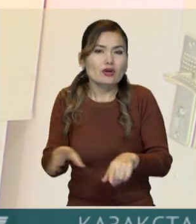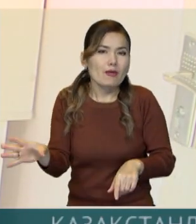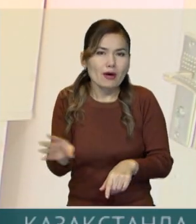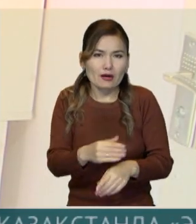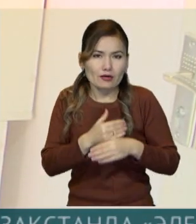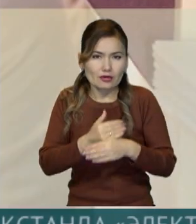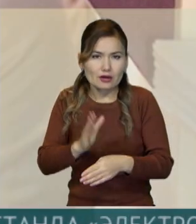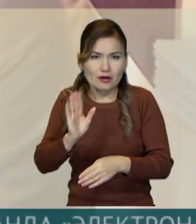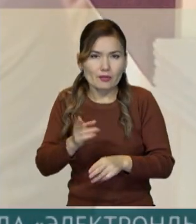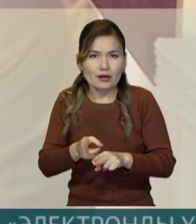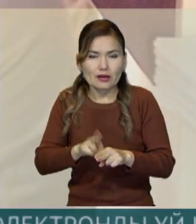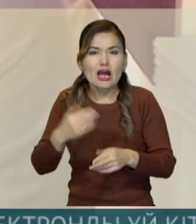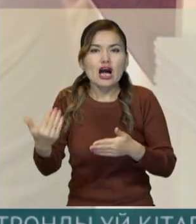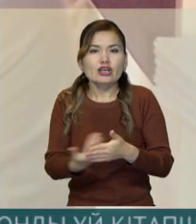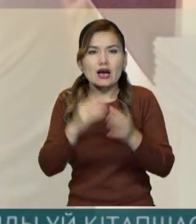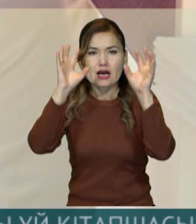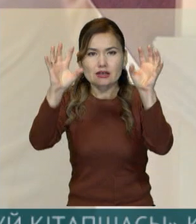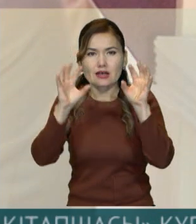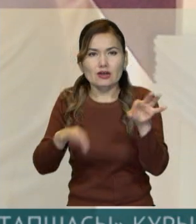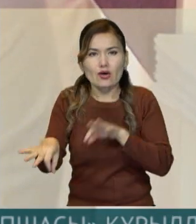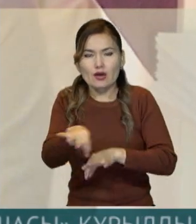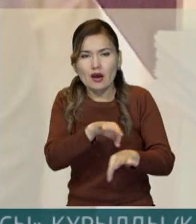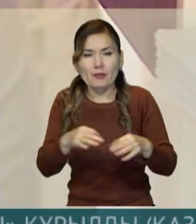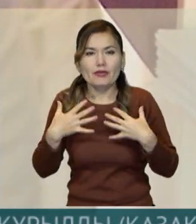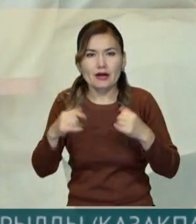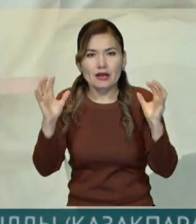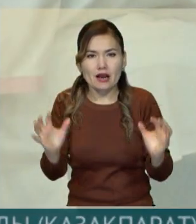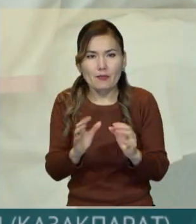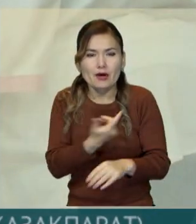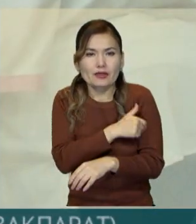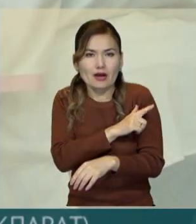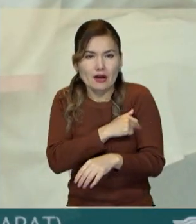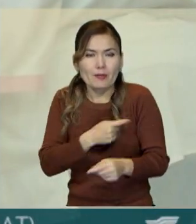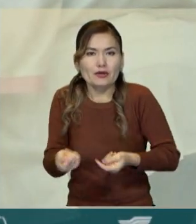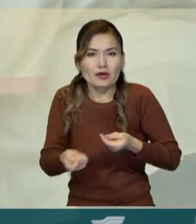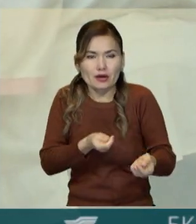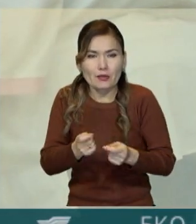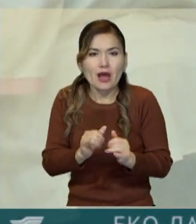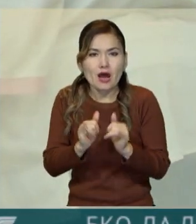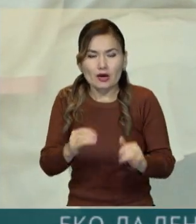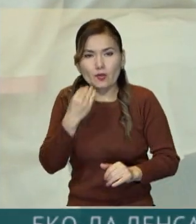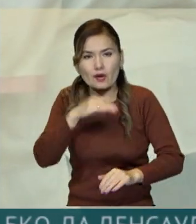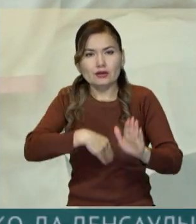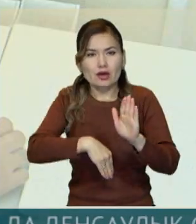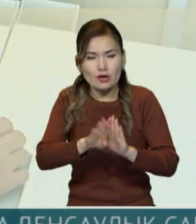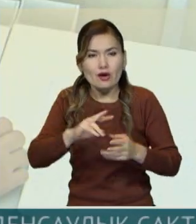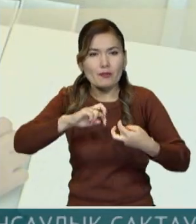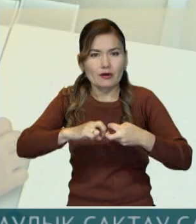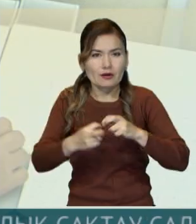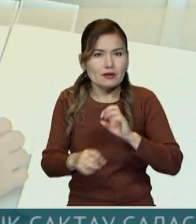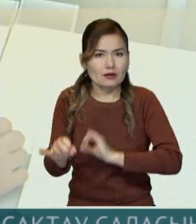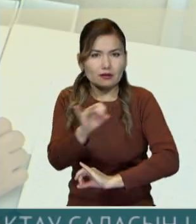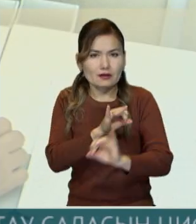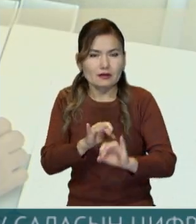көреді. Бұдан өзге жаңа заң жобасында денсаулық сақтау саласында тиімді басқару мен бәсекелестілікті дамыту жайда